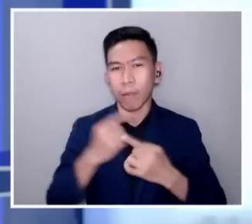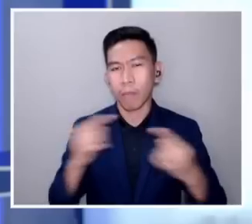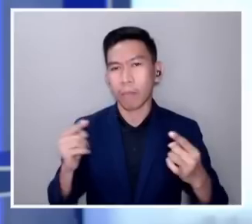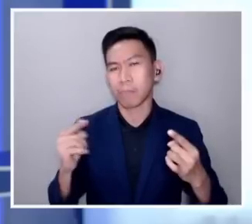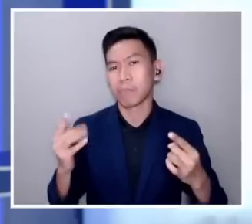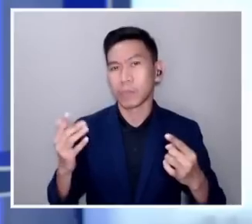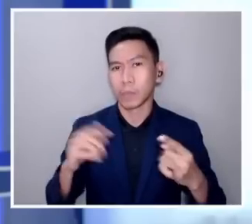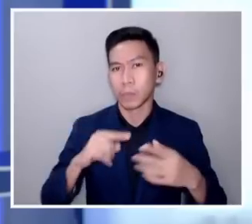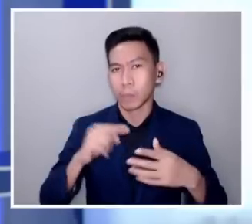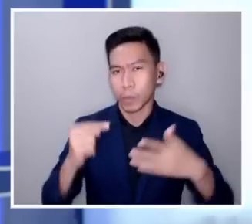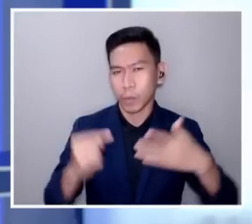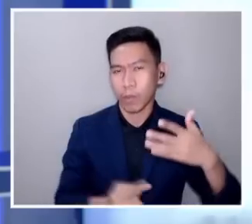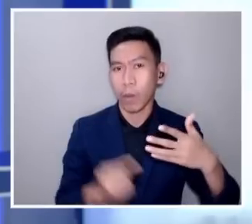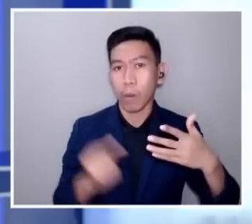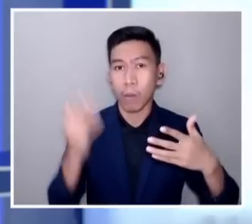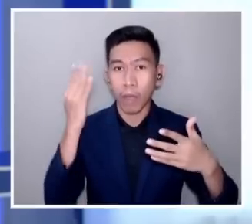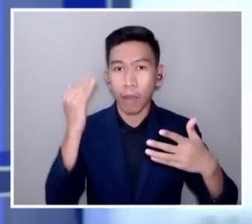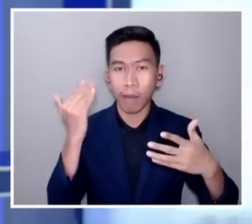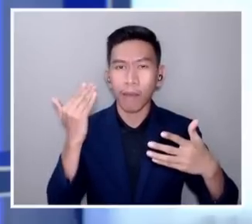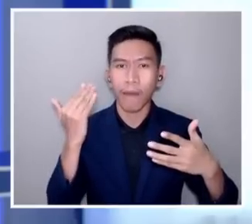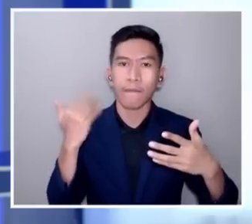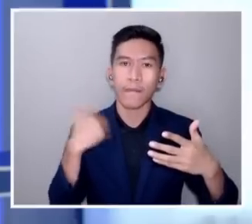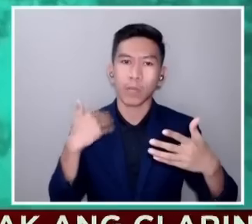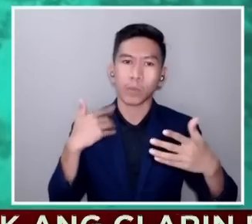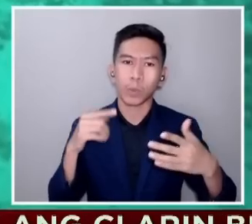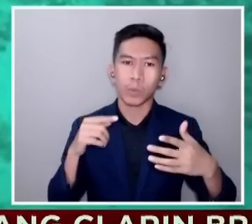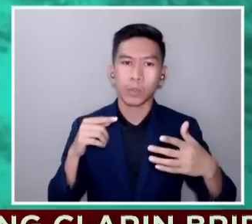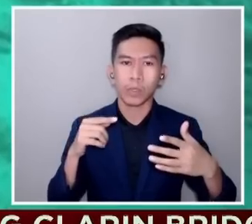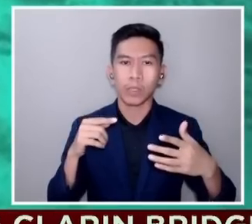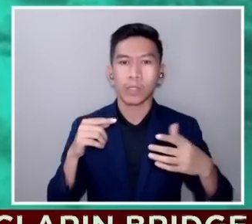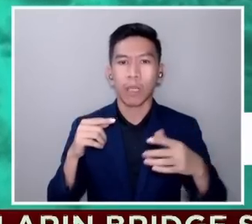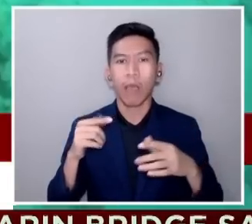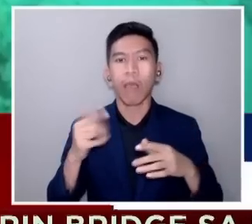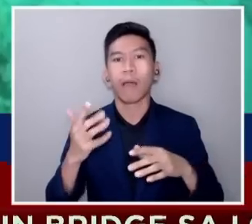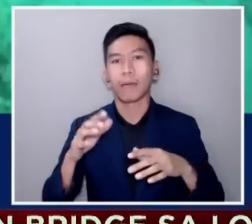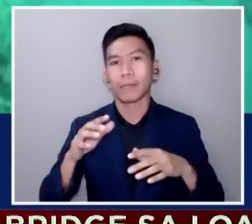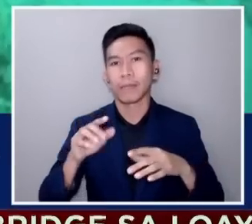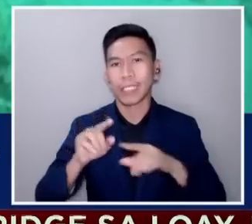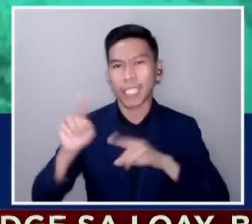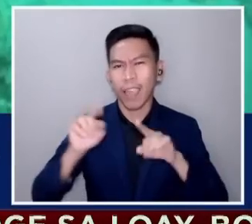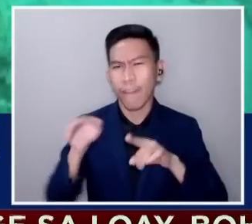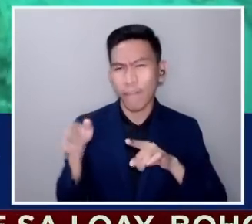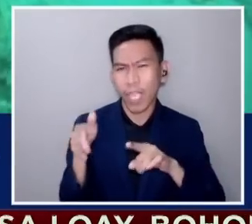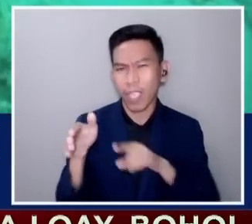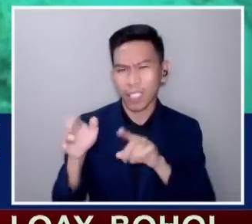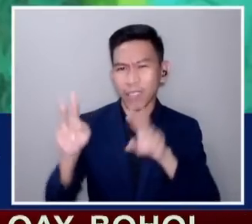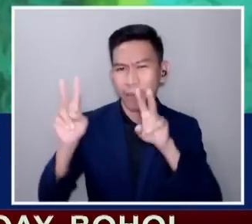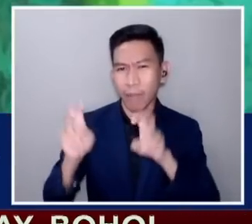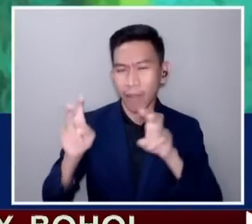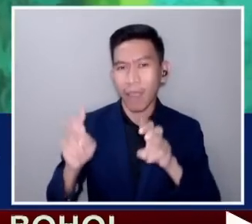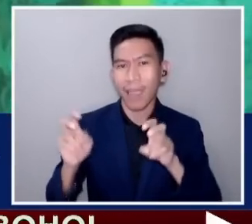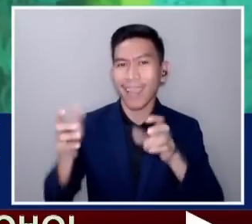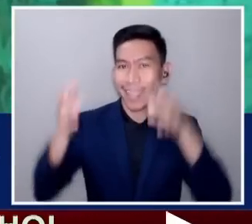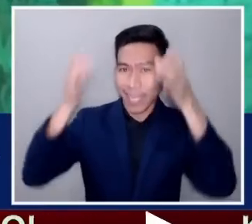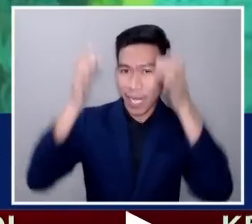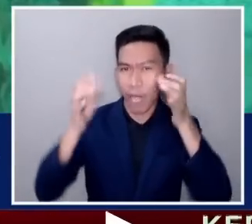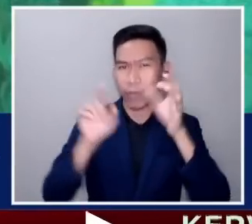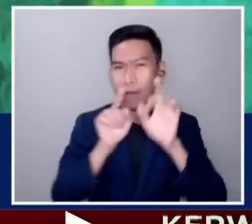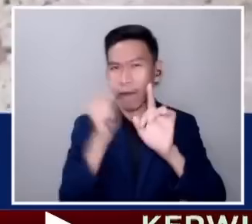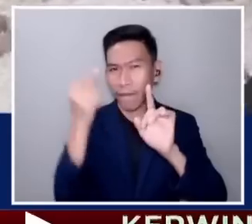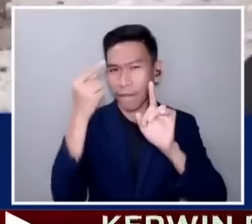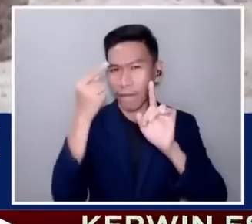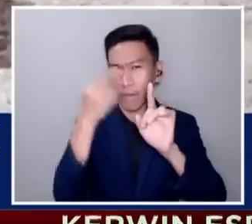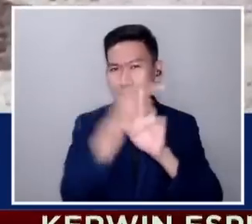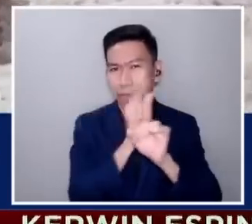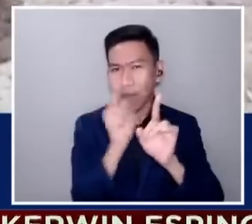at Lian dahil sa pagdami ng crown of thorns starfish sa kanilang dagat. Ang crown of thorns ay mapaminsala at pumapatay sa